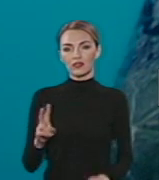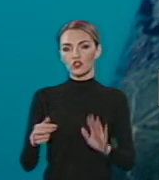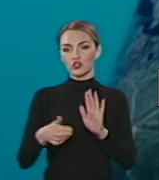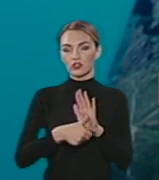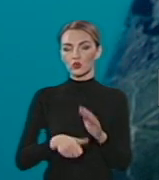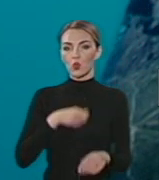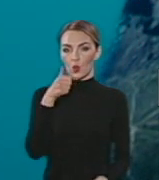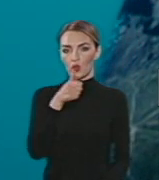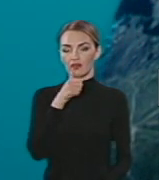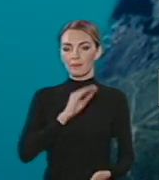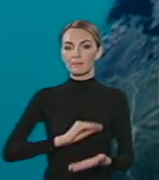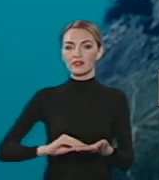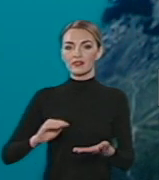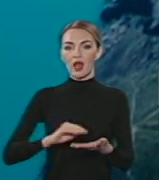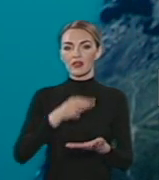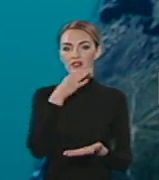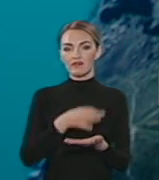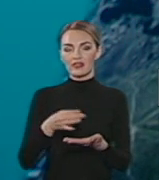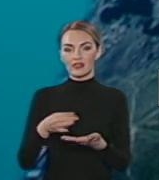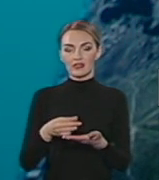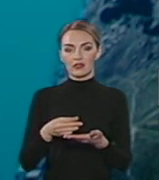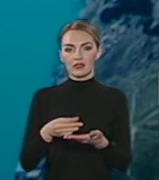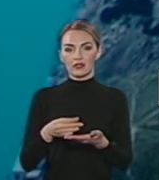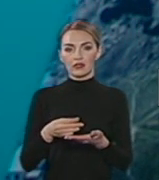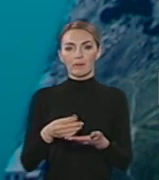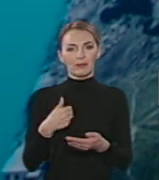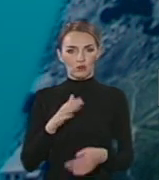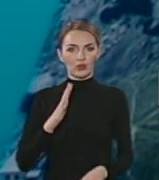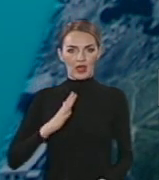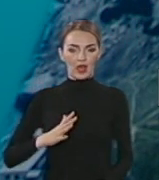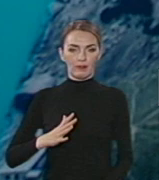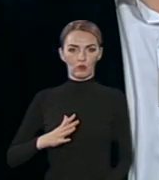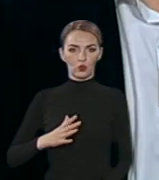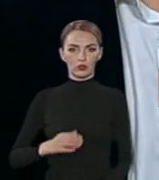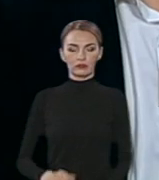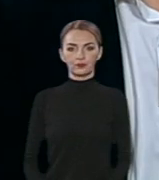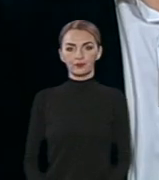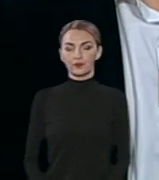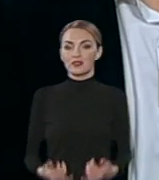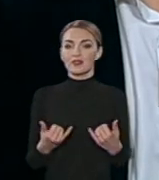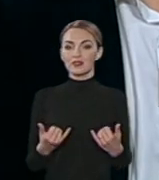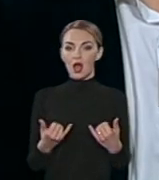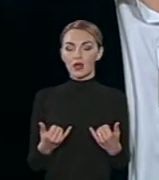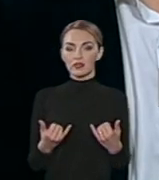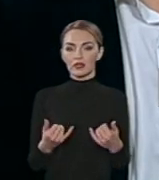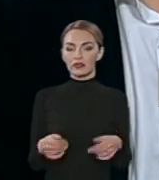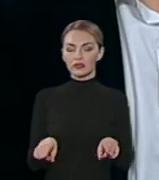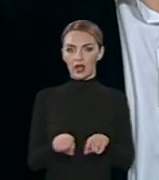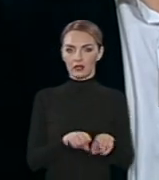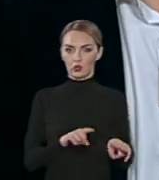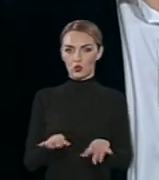лет писали звіти з окупованого Криму, мовляв, мы потерпимо. И вот сейчас вот такие